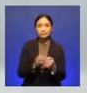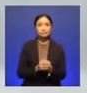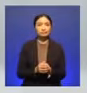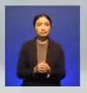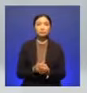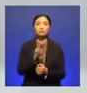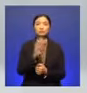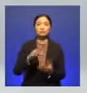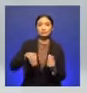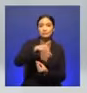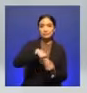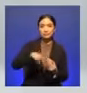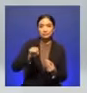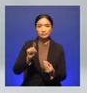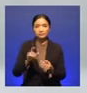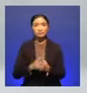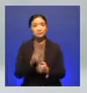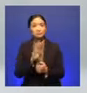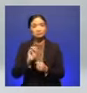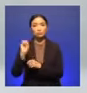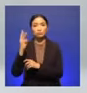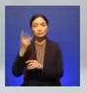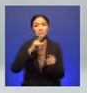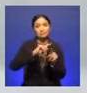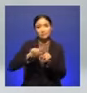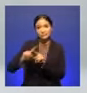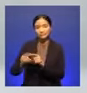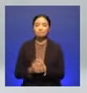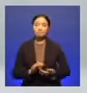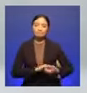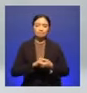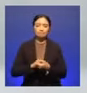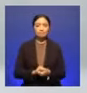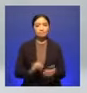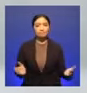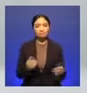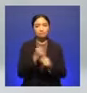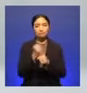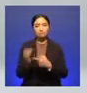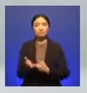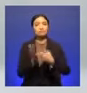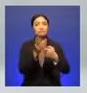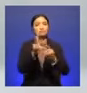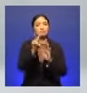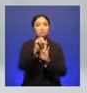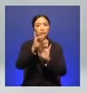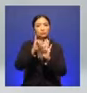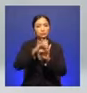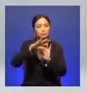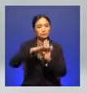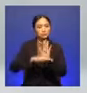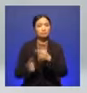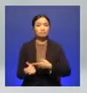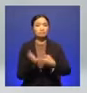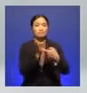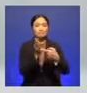าพรวมระบบเศรษฐกิจนะคะแล้วก็ระบบสวัสดิการต่างๆเนี่ยก็ร่วมกันขับเคลื่อนแล้วก็ยื่นข้อเสนอนโยบายนี้เป็นระยะนะคะ